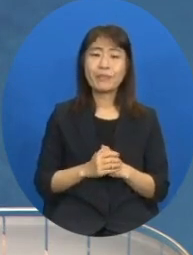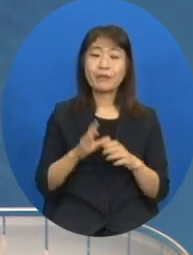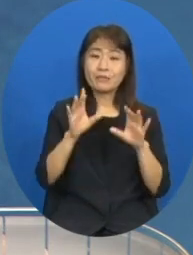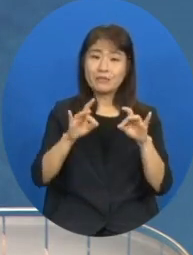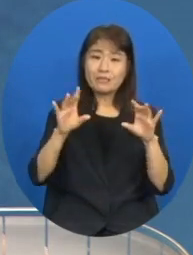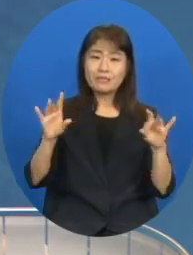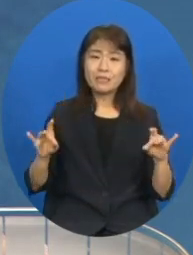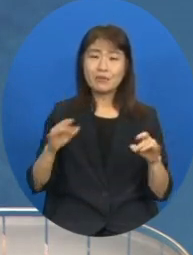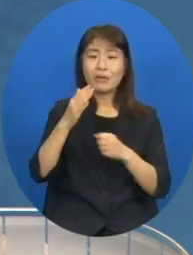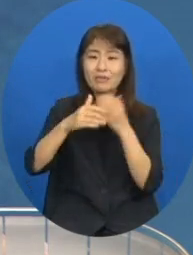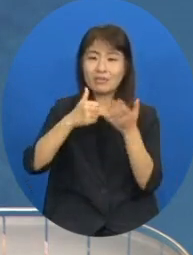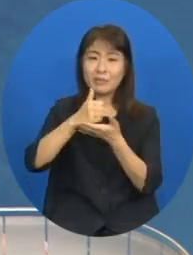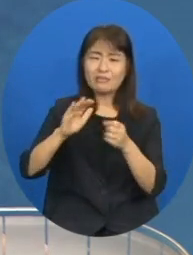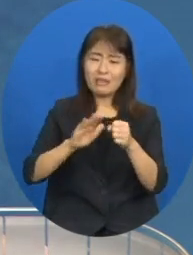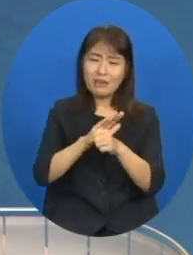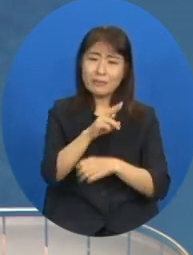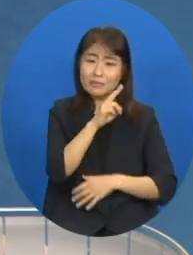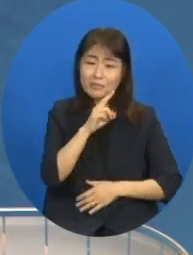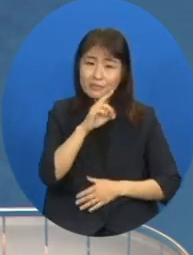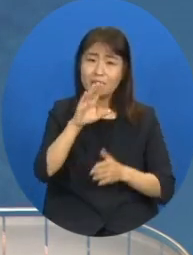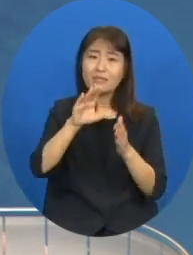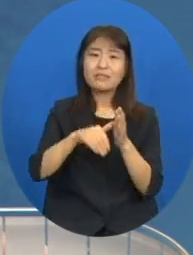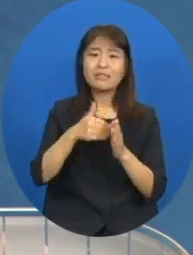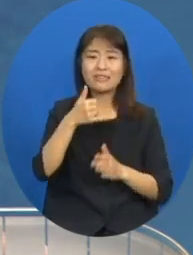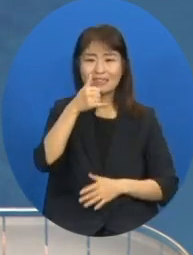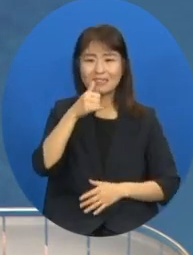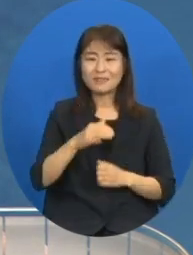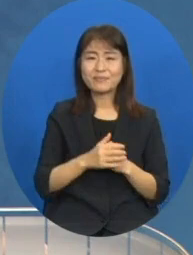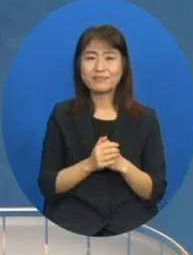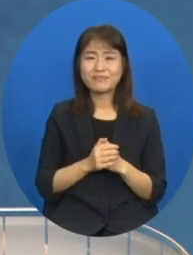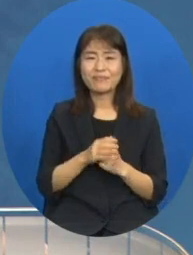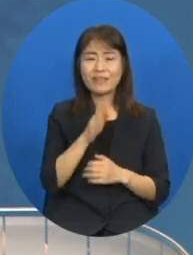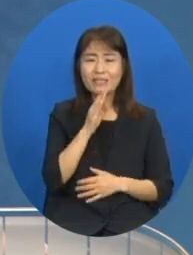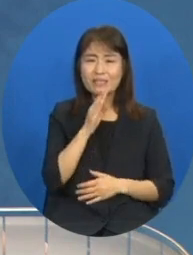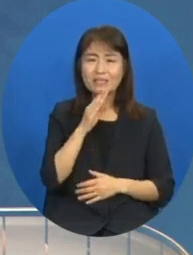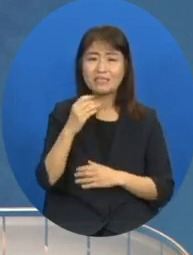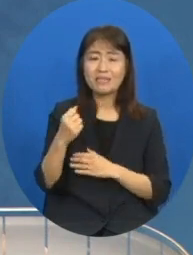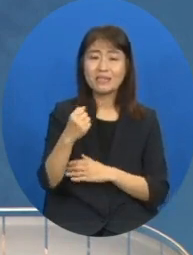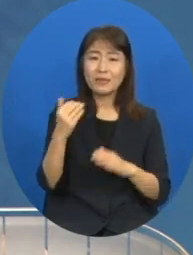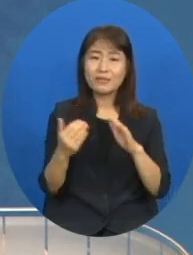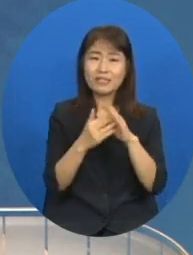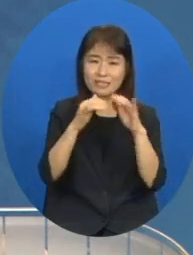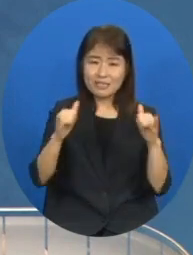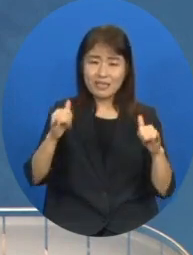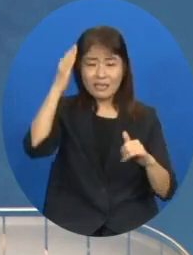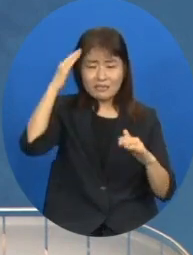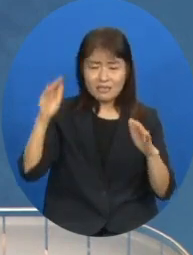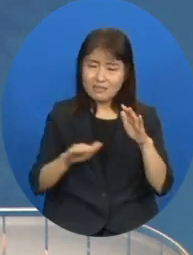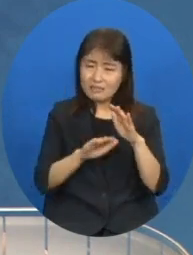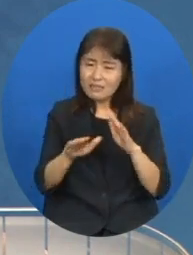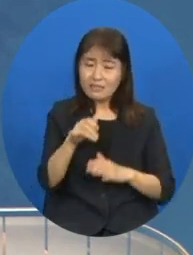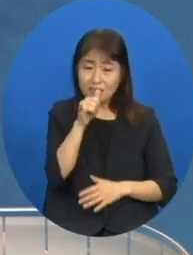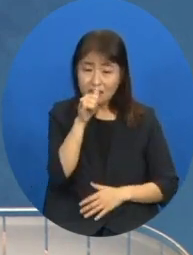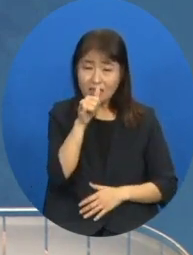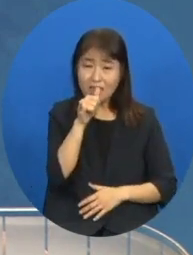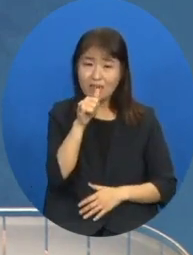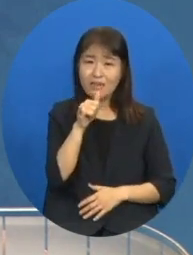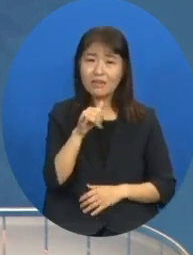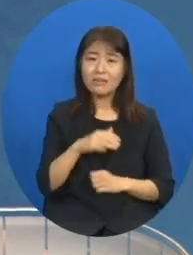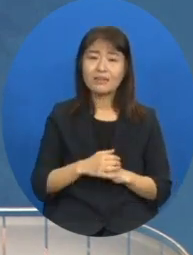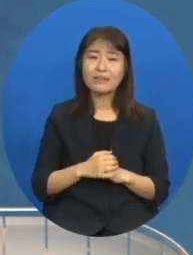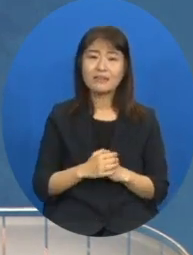때때로는 하나님의 사랑이 의심이 될 때도 있습니다. 진짜 전능자의 그늘이 있기는 한 건가?